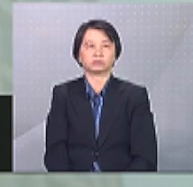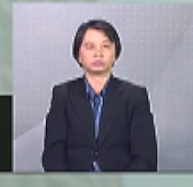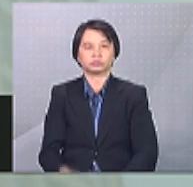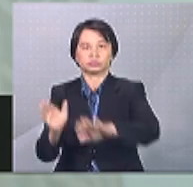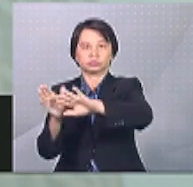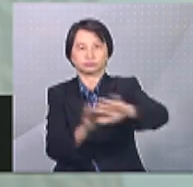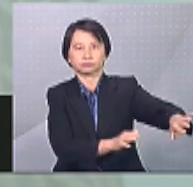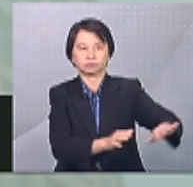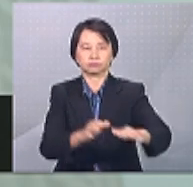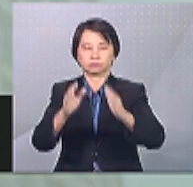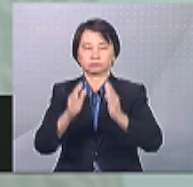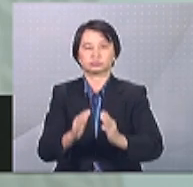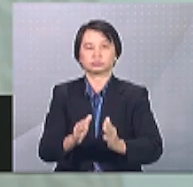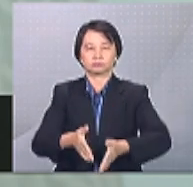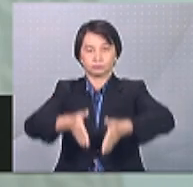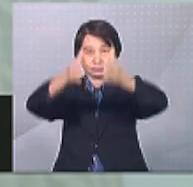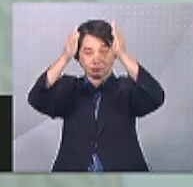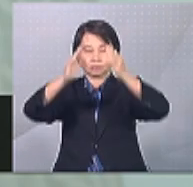Seterusnya, di Menara Plaza City One,